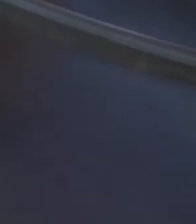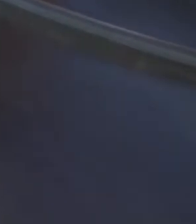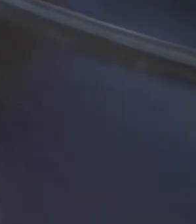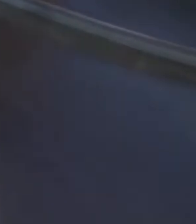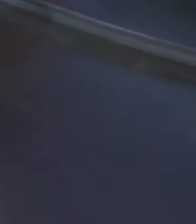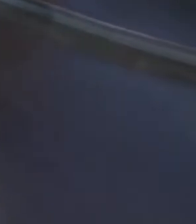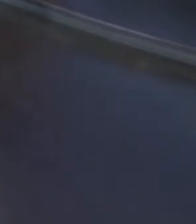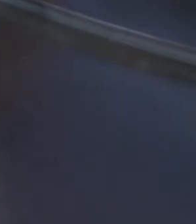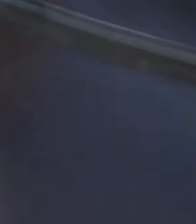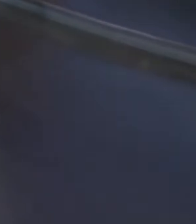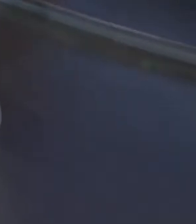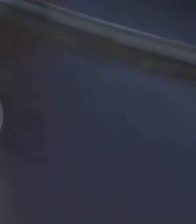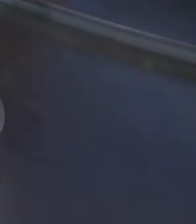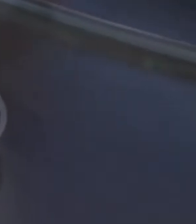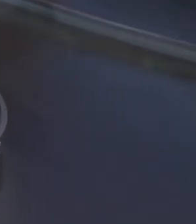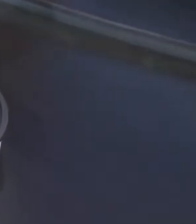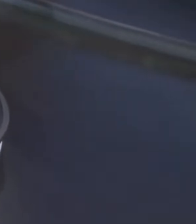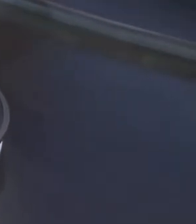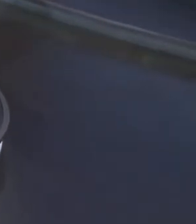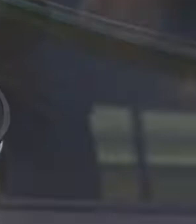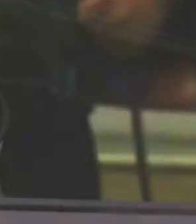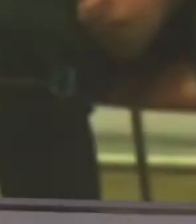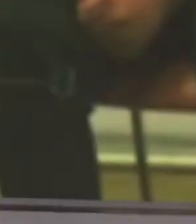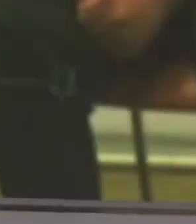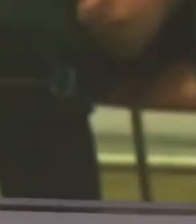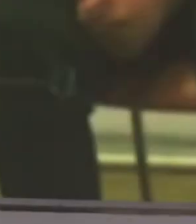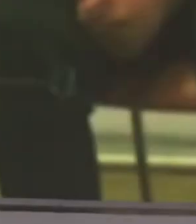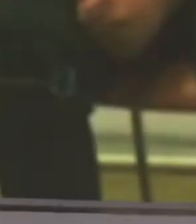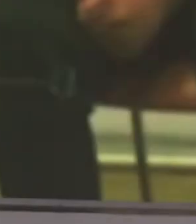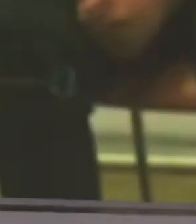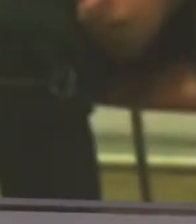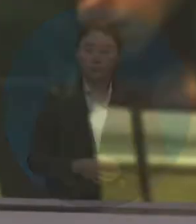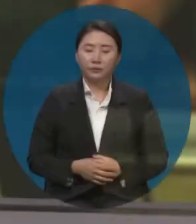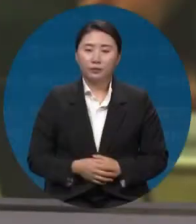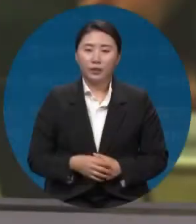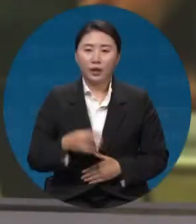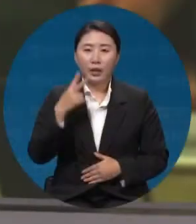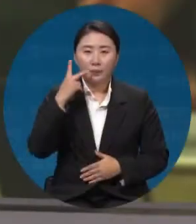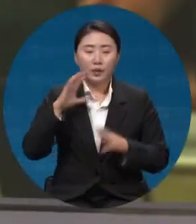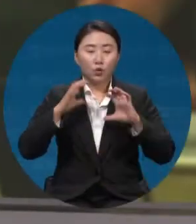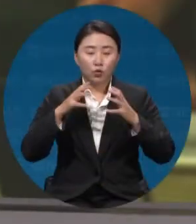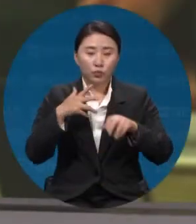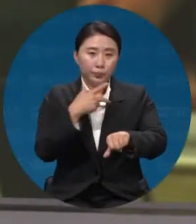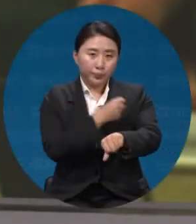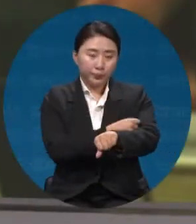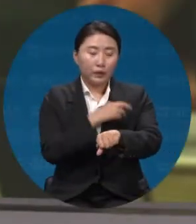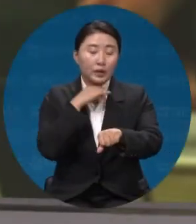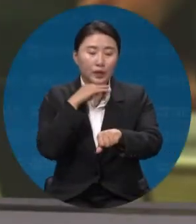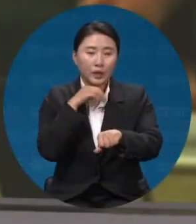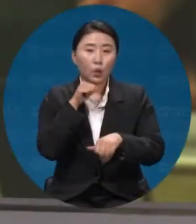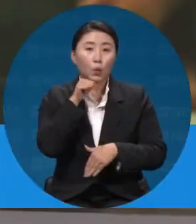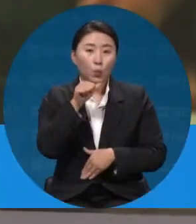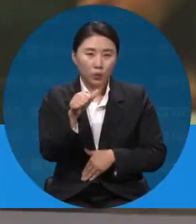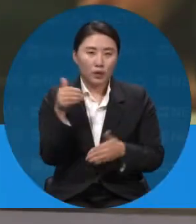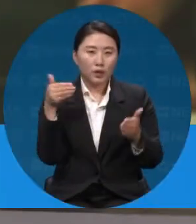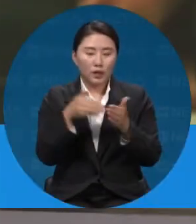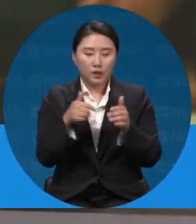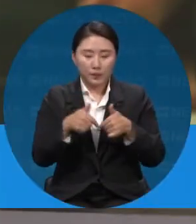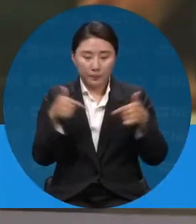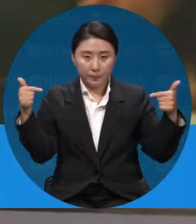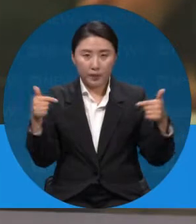으 으 4 미국이 백신접종 연령을 5세까지 로